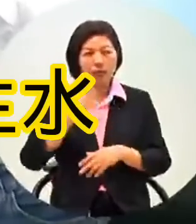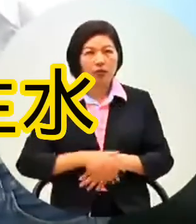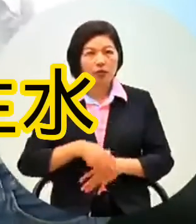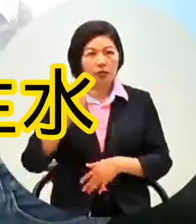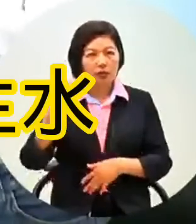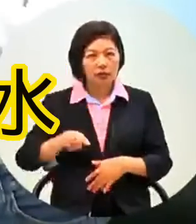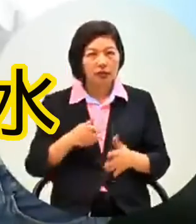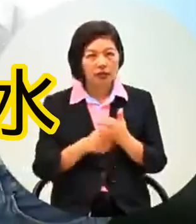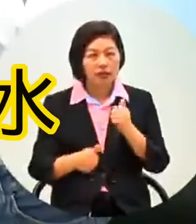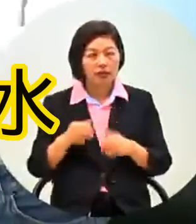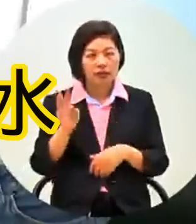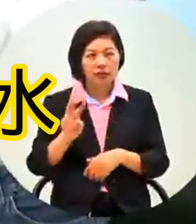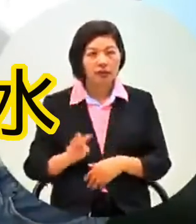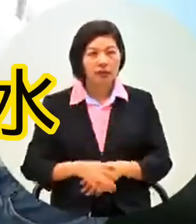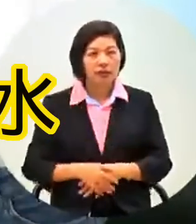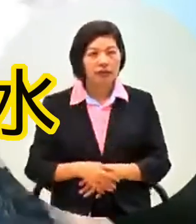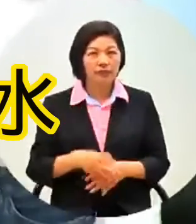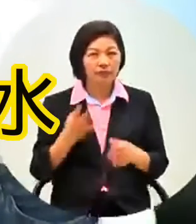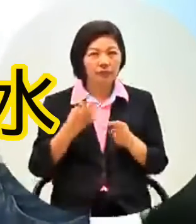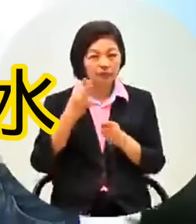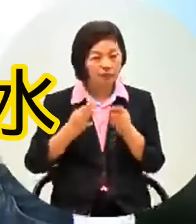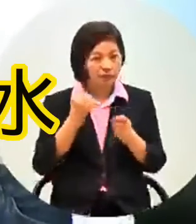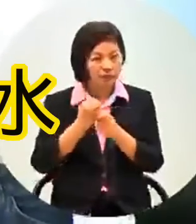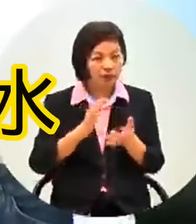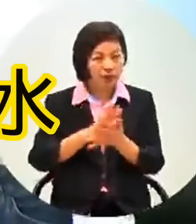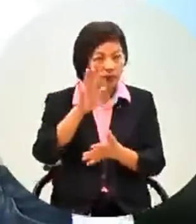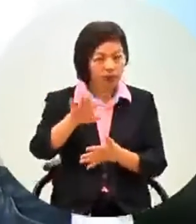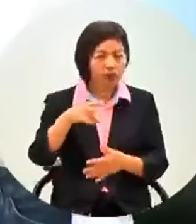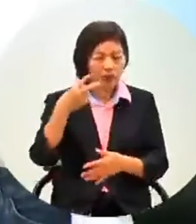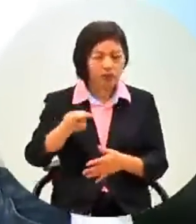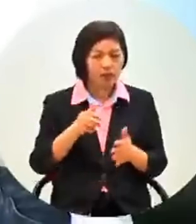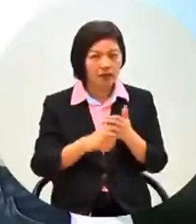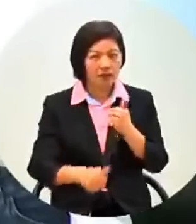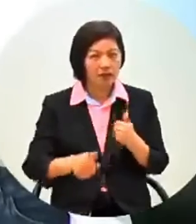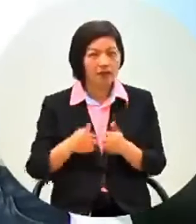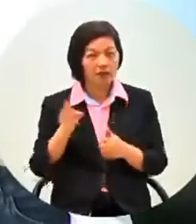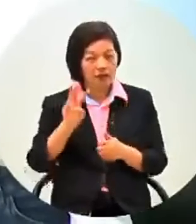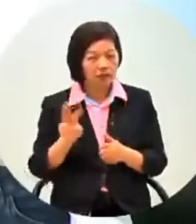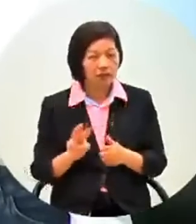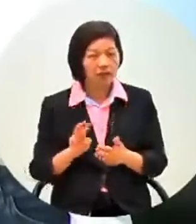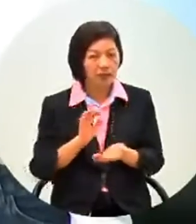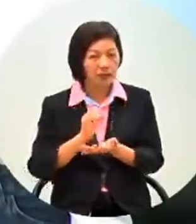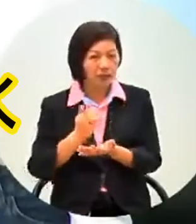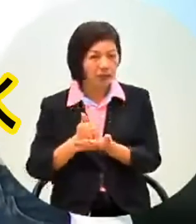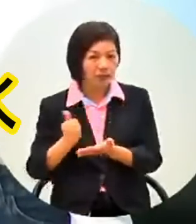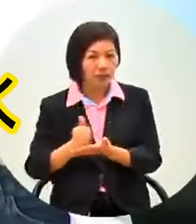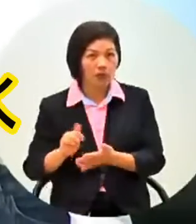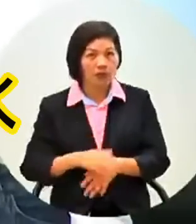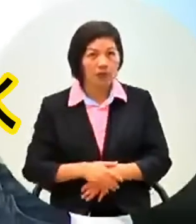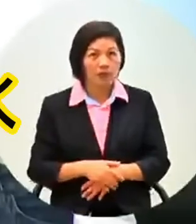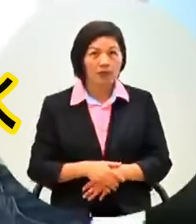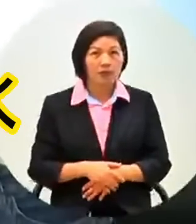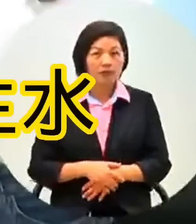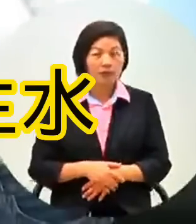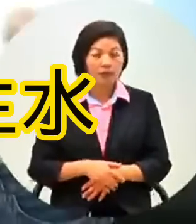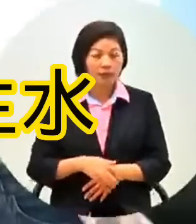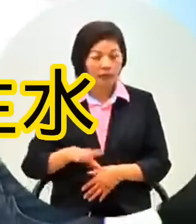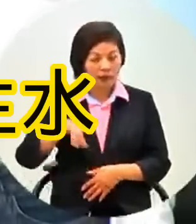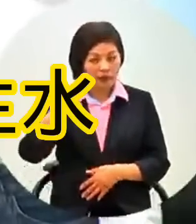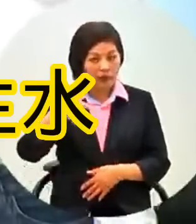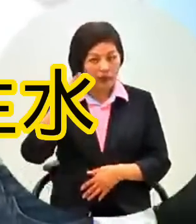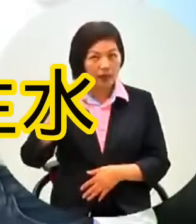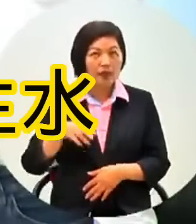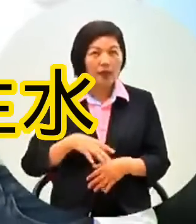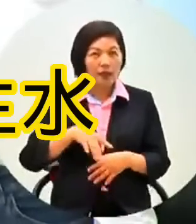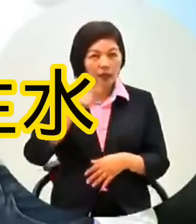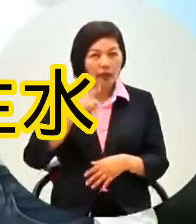水， 5万吨， 几年过后开始使用再生水？ 是他一来签约了， 是他一来就使用再生水，还是2年过